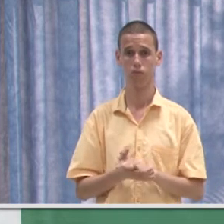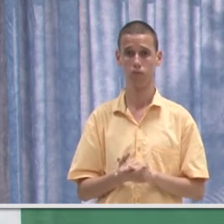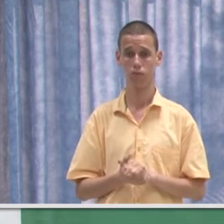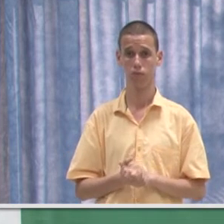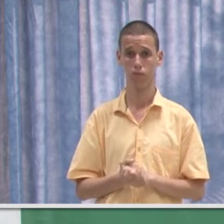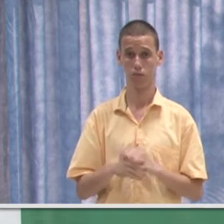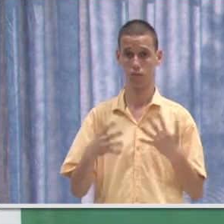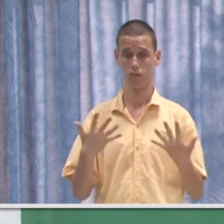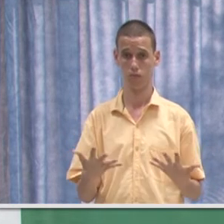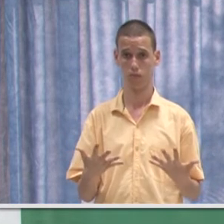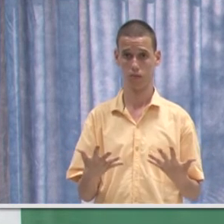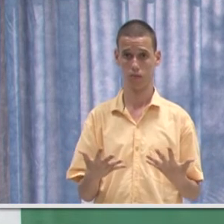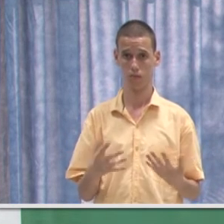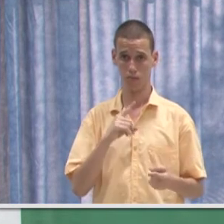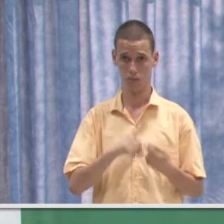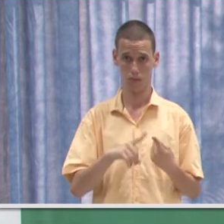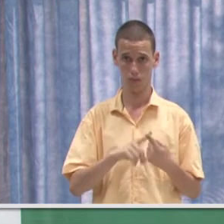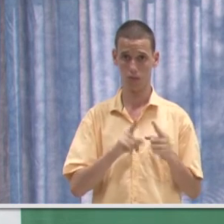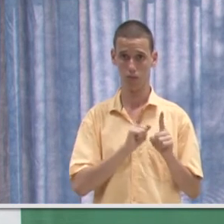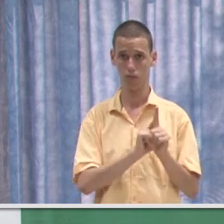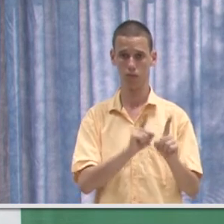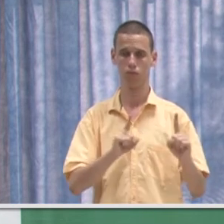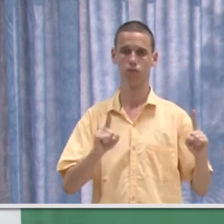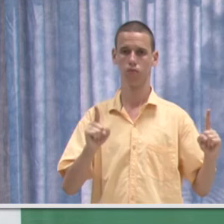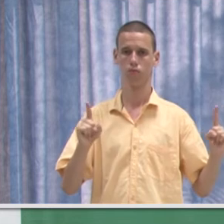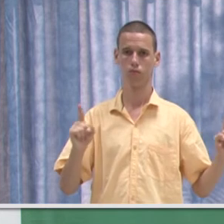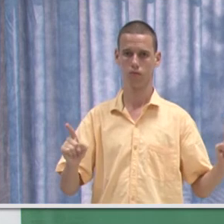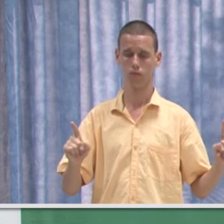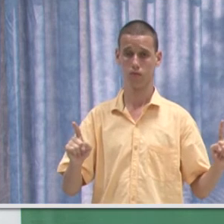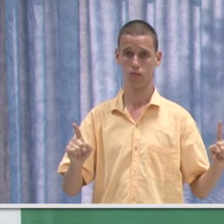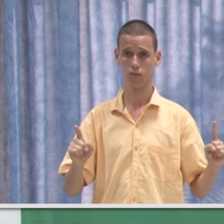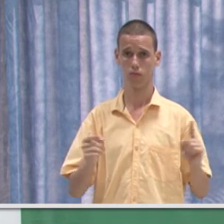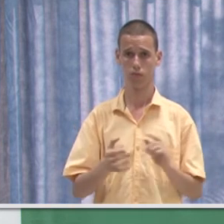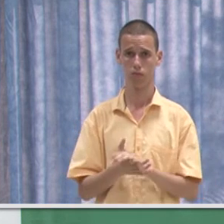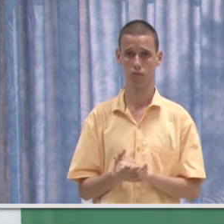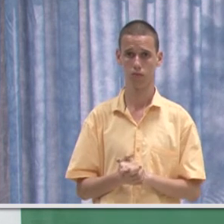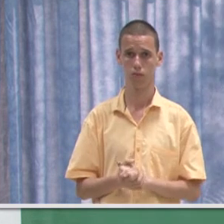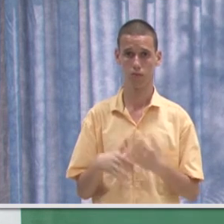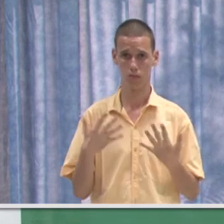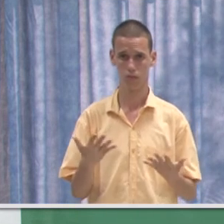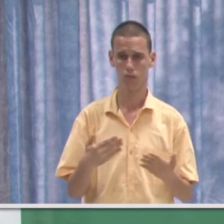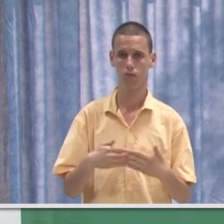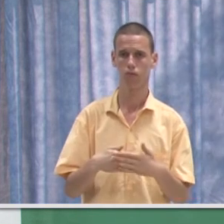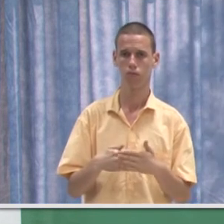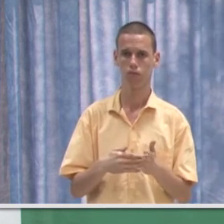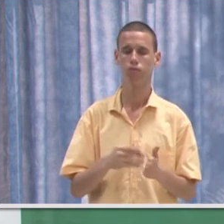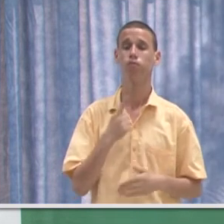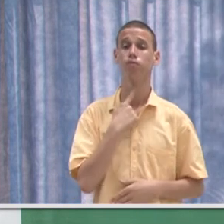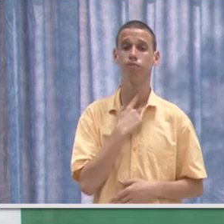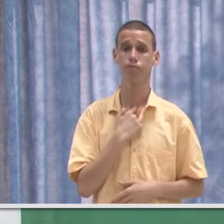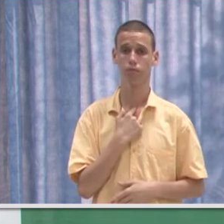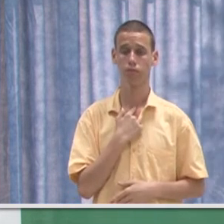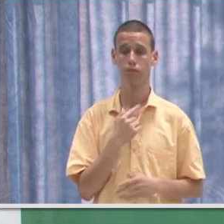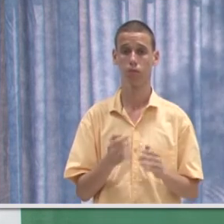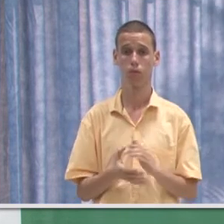de nagré pour exactement pour faire lui. Et je peux commencer tout mon service en zin. Nous croyons